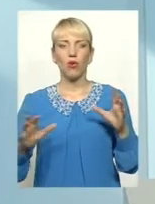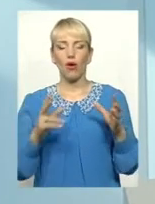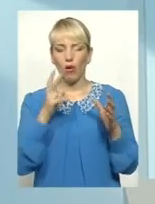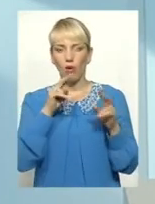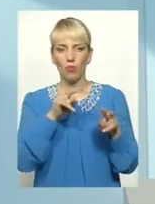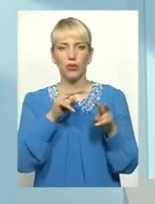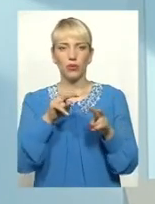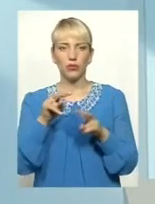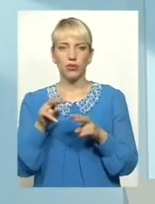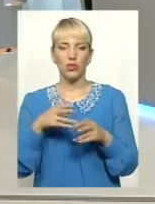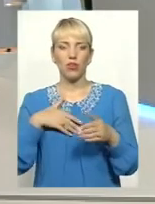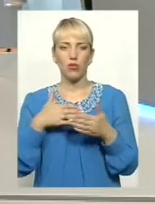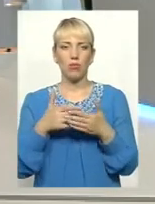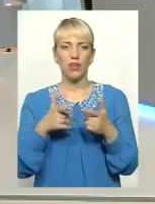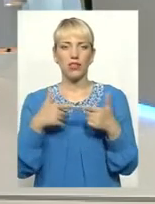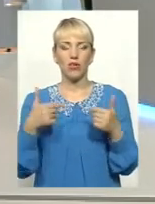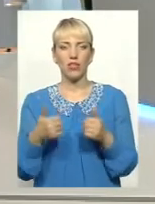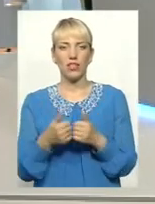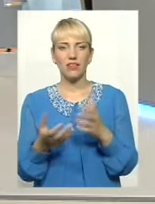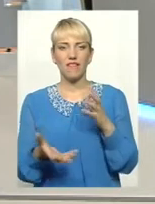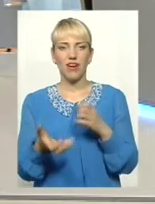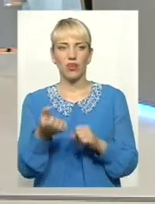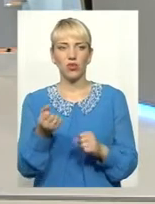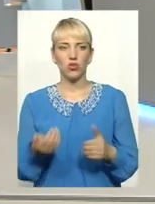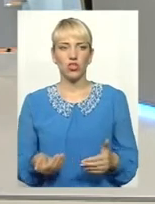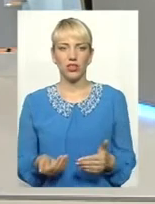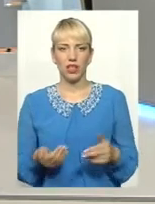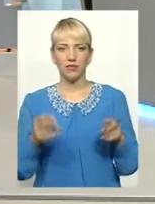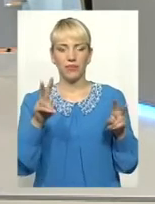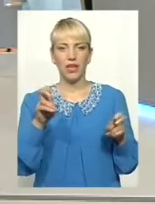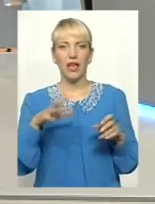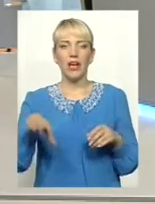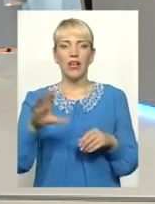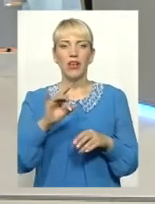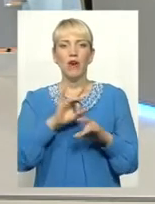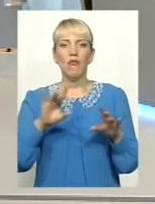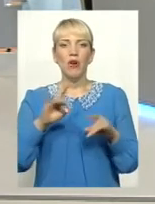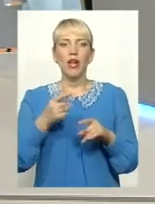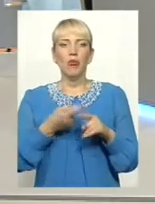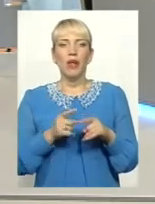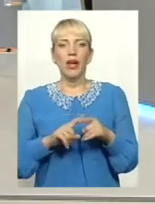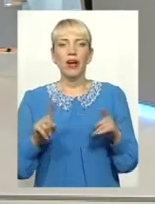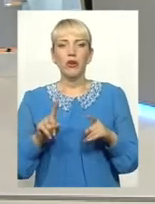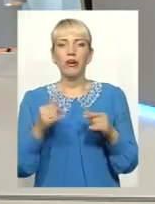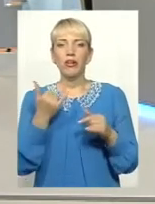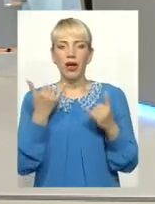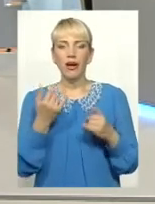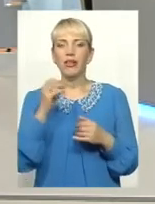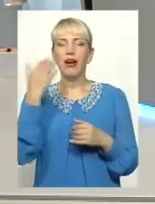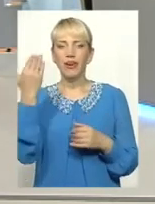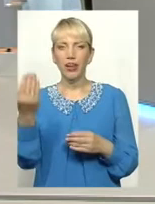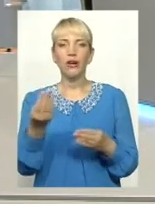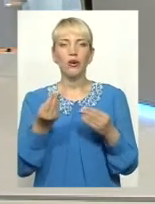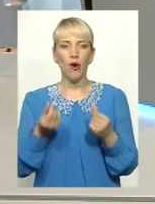організація «Врятуй життя»? Тобто, і от скрізь заявляється про те, що зараз за їх кошт